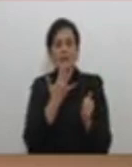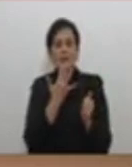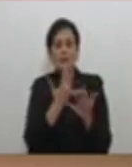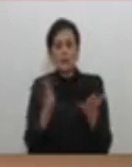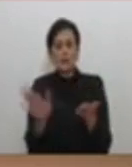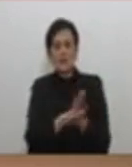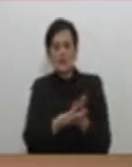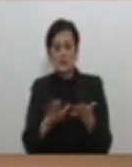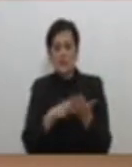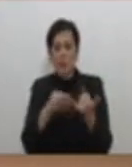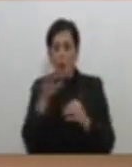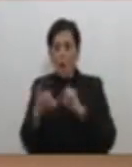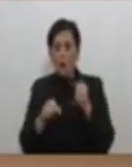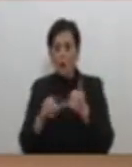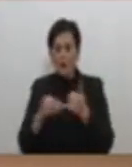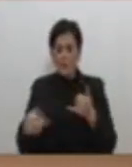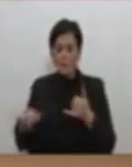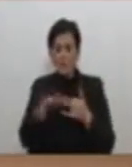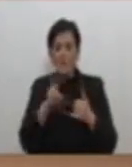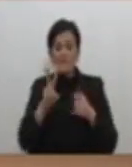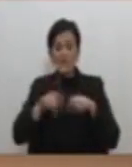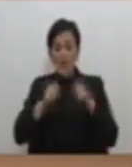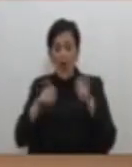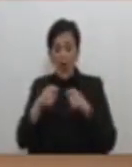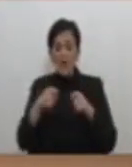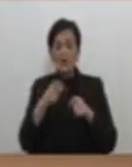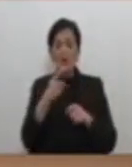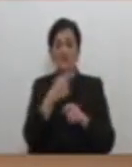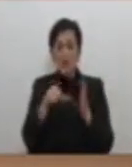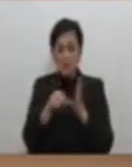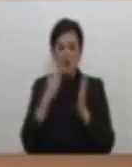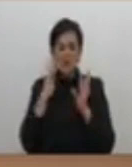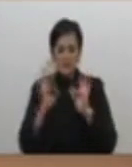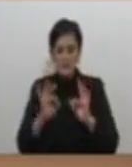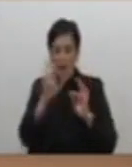ოკუპირებულ ტერიტორიებზე, ვინ არღვევდა იქ ადამიანის უფლებათა და ჰუმანიტარულ სამართალს,